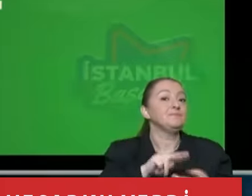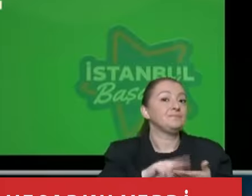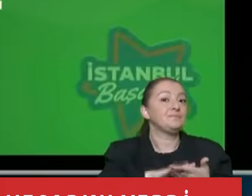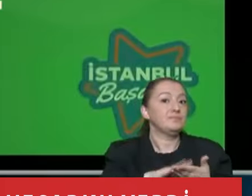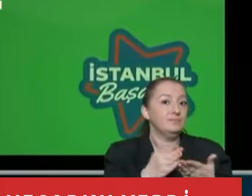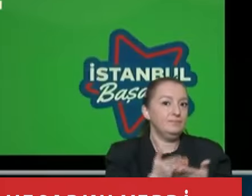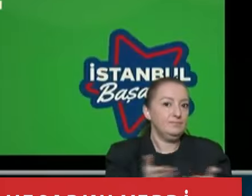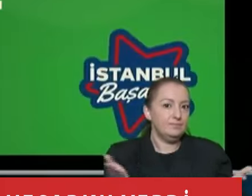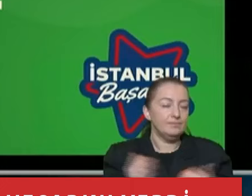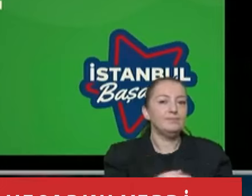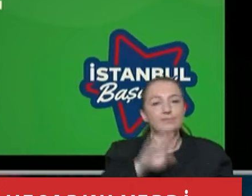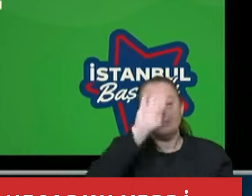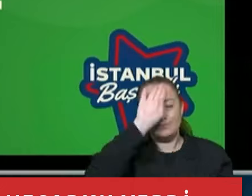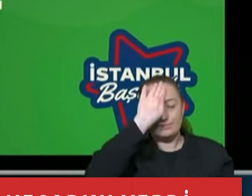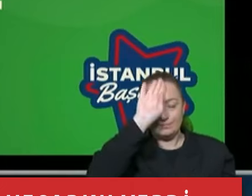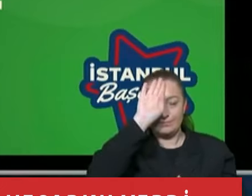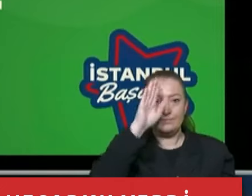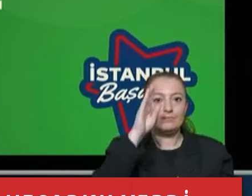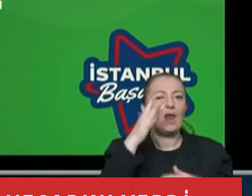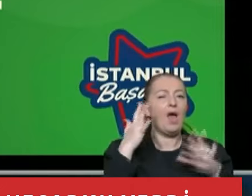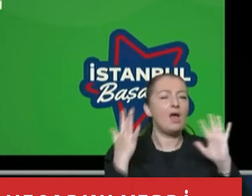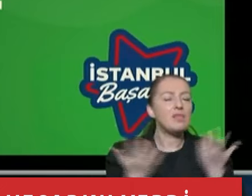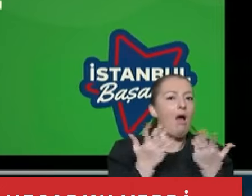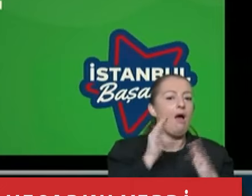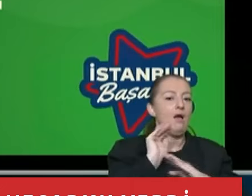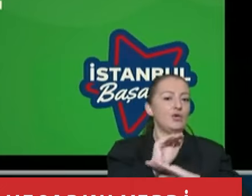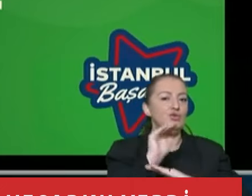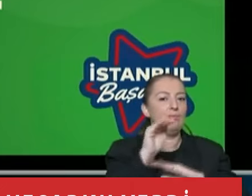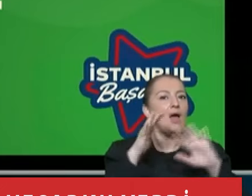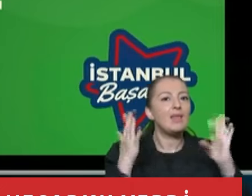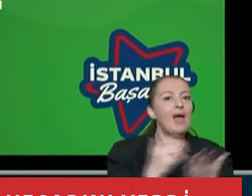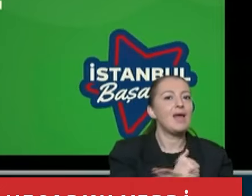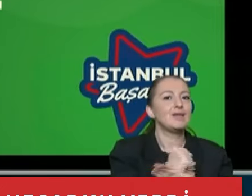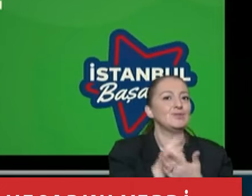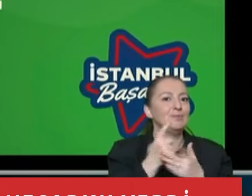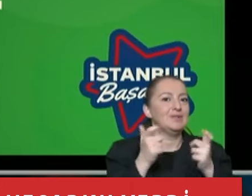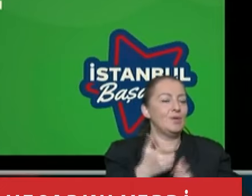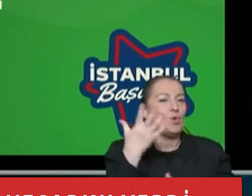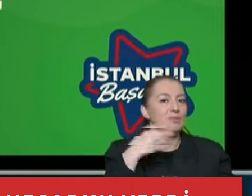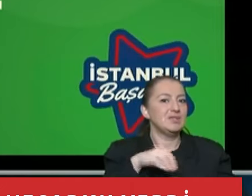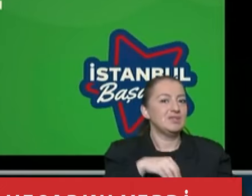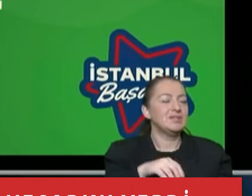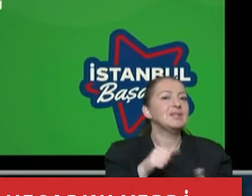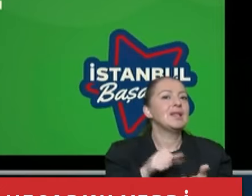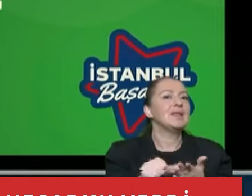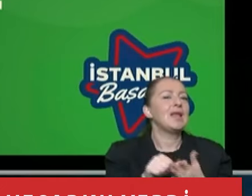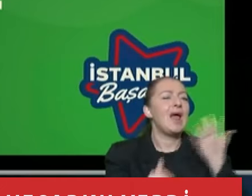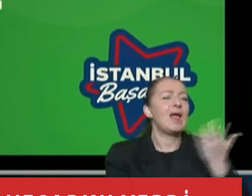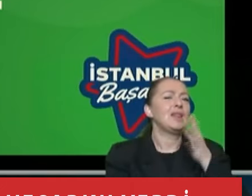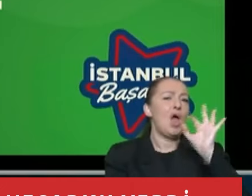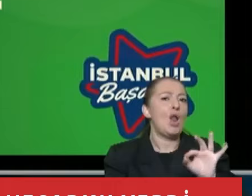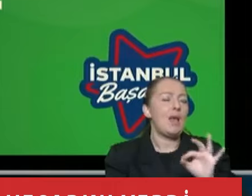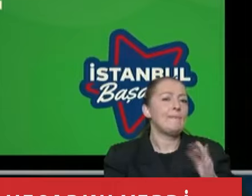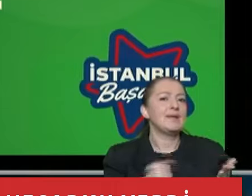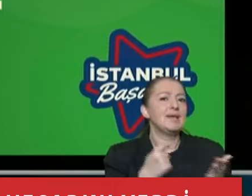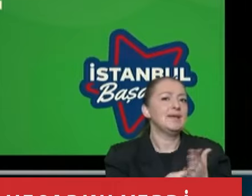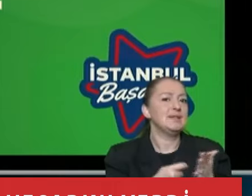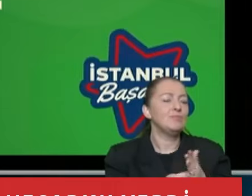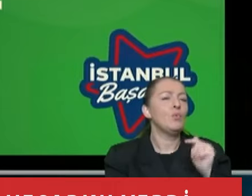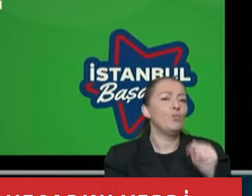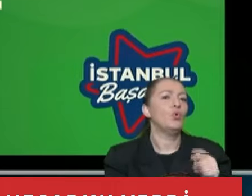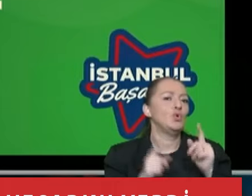arkadaşlarım İstanbul'un daha yaşanılabilir daha yeşil bir kent olması için de tarihimizin en önemli yatırımlarını